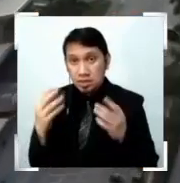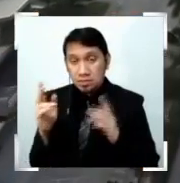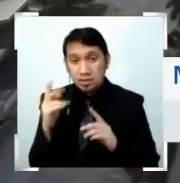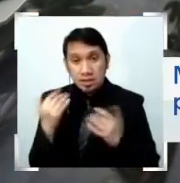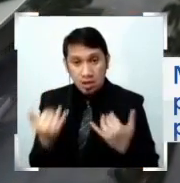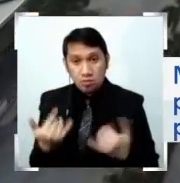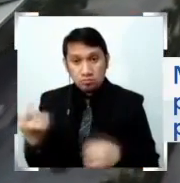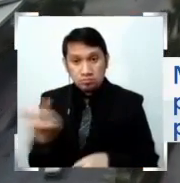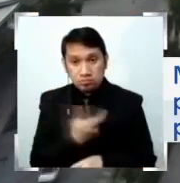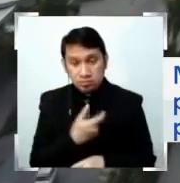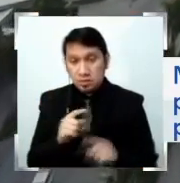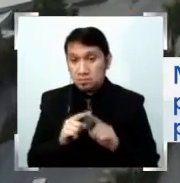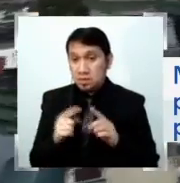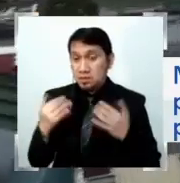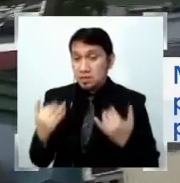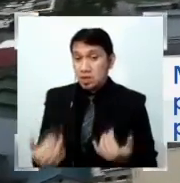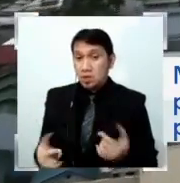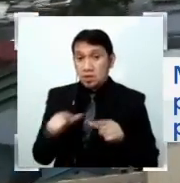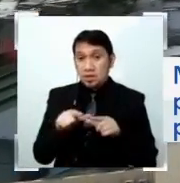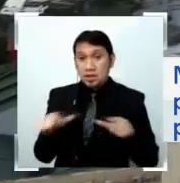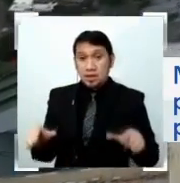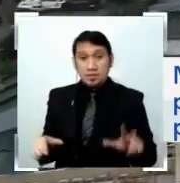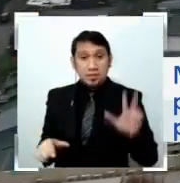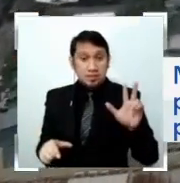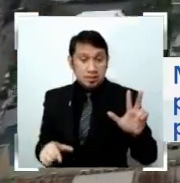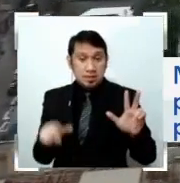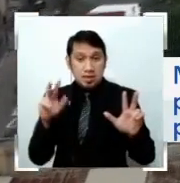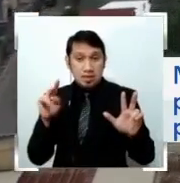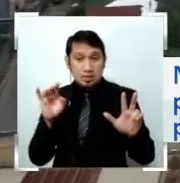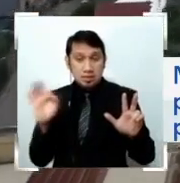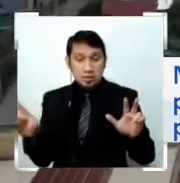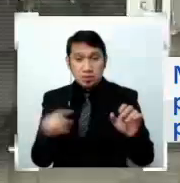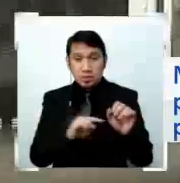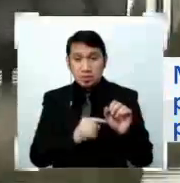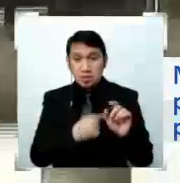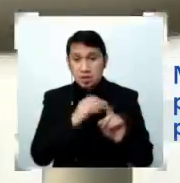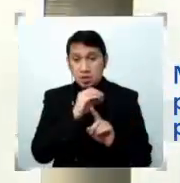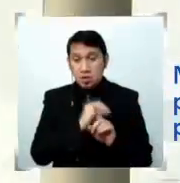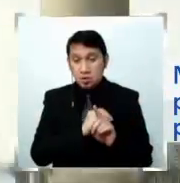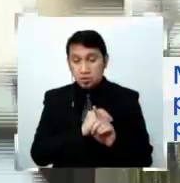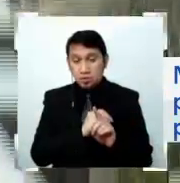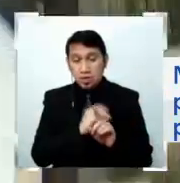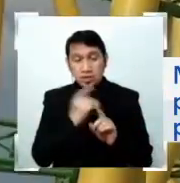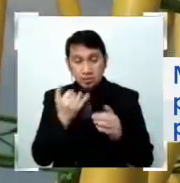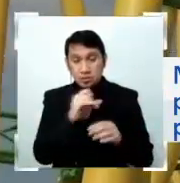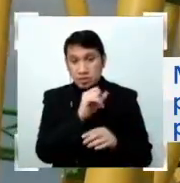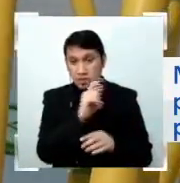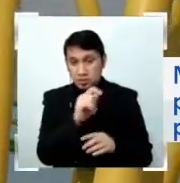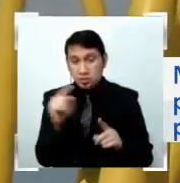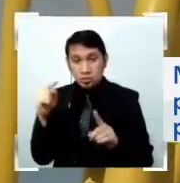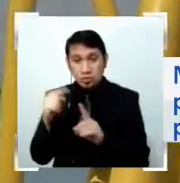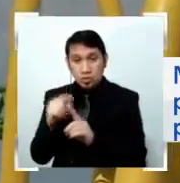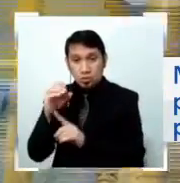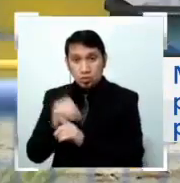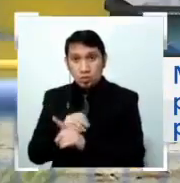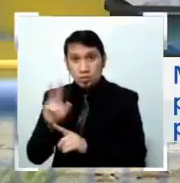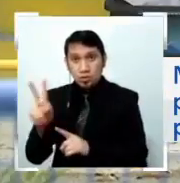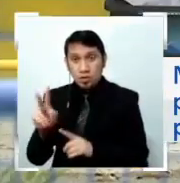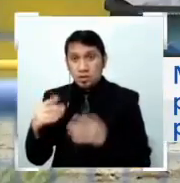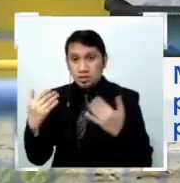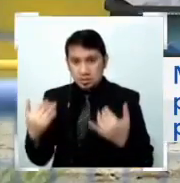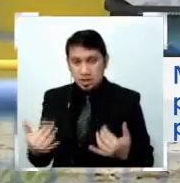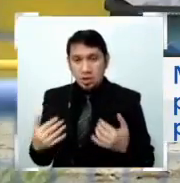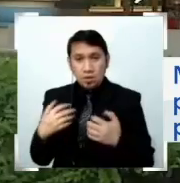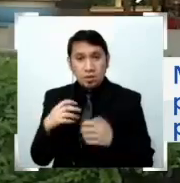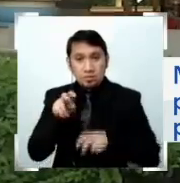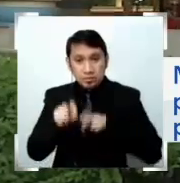Pero sa ngayon, Alert Level 3 muna ang NCR simula sa Sabado hanggang October 31. Kasama sa mga bubuksan muli ang mga amusement park na isa